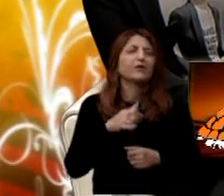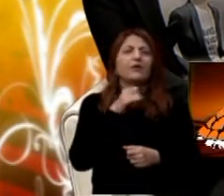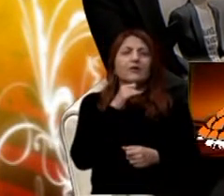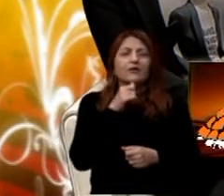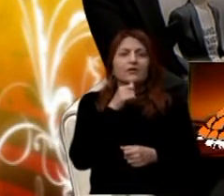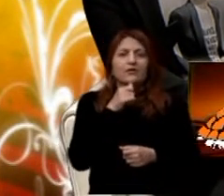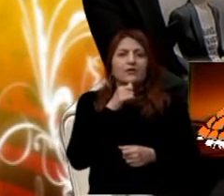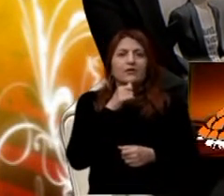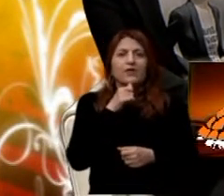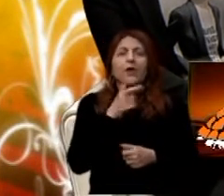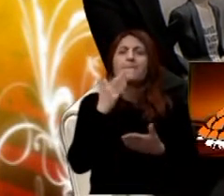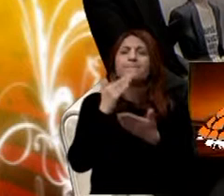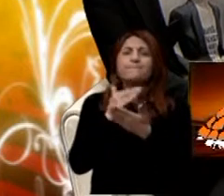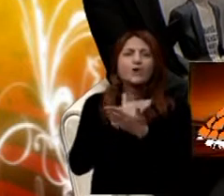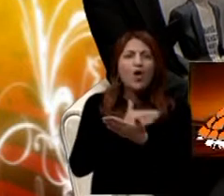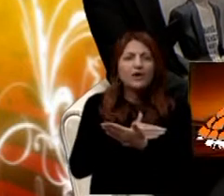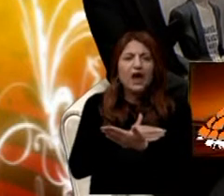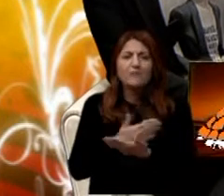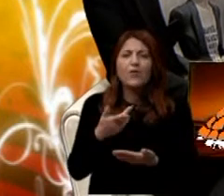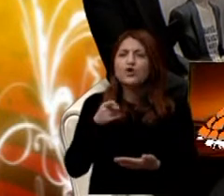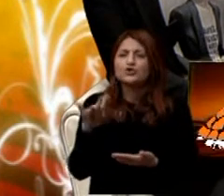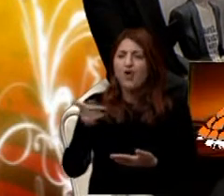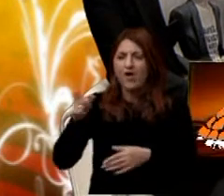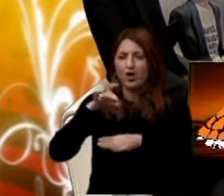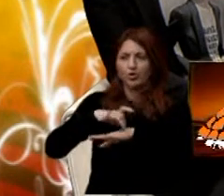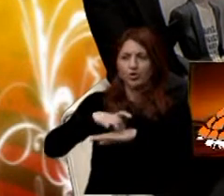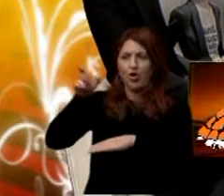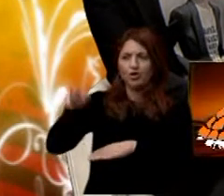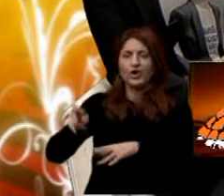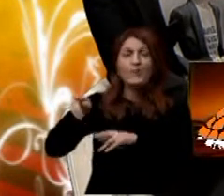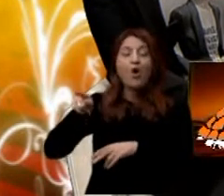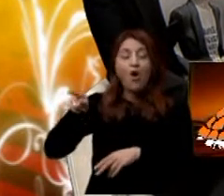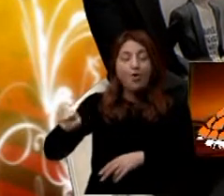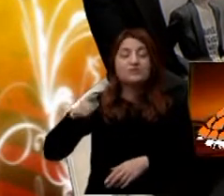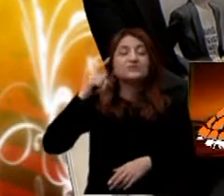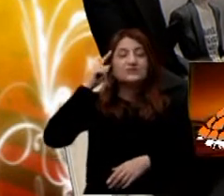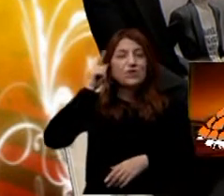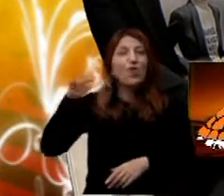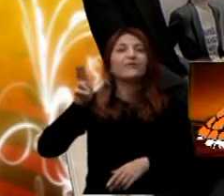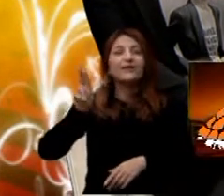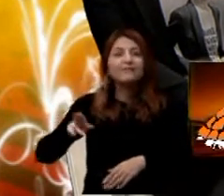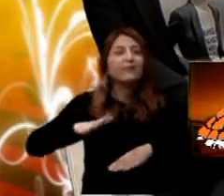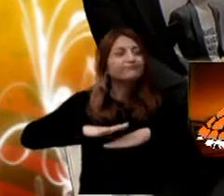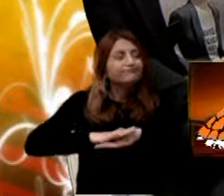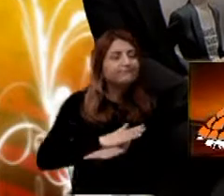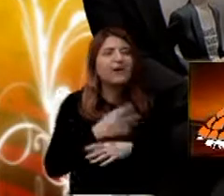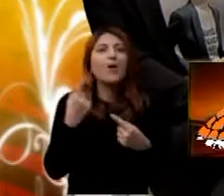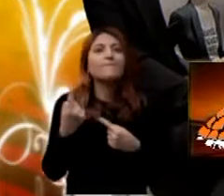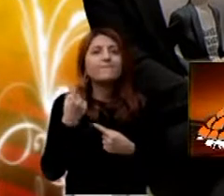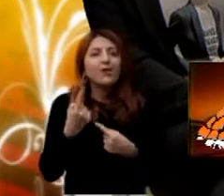glavarinama, odnosno sa programima koje taj liječnik pruža, on sam ima i sam je motiviran da